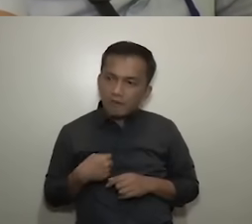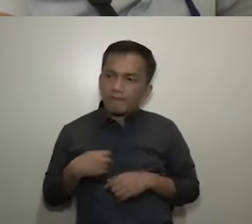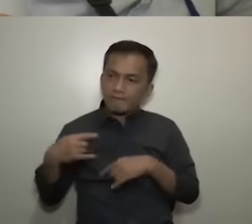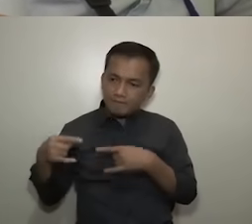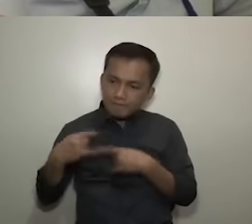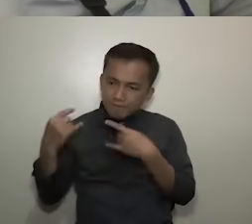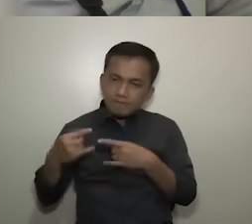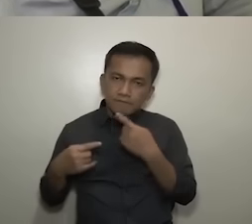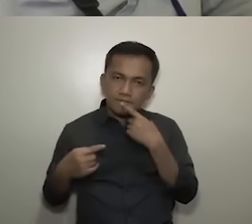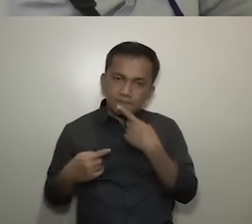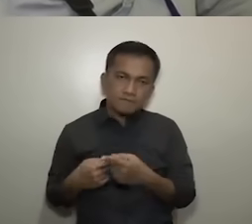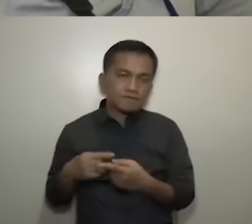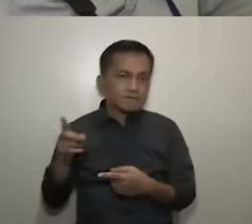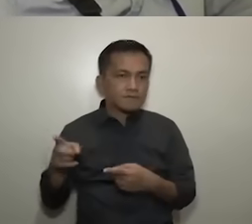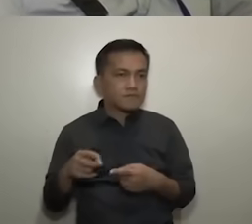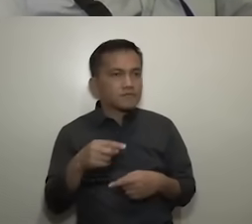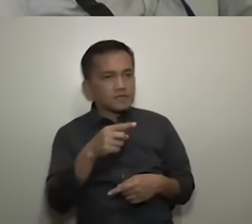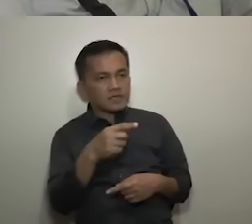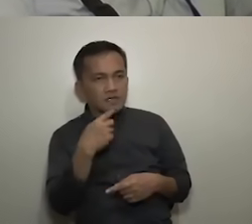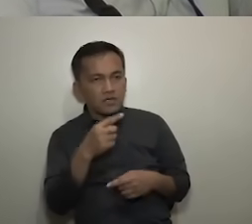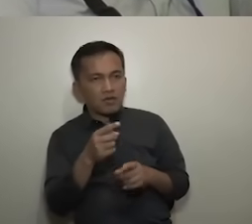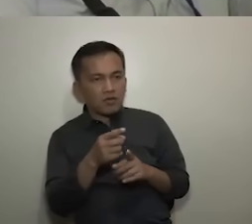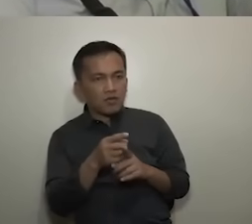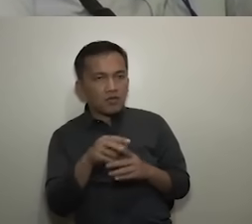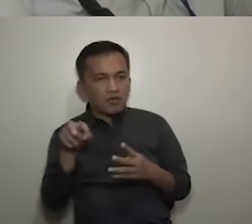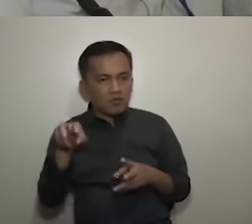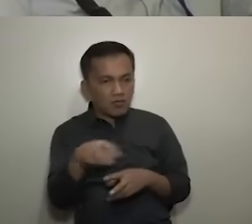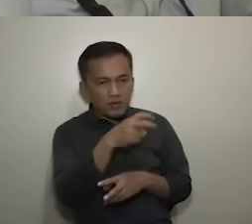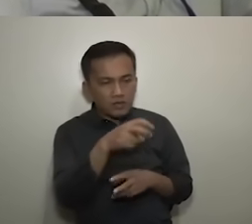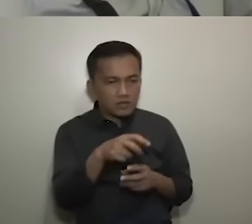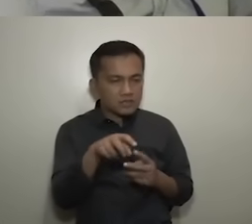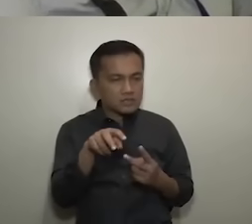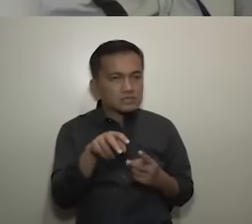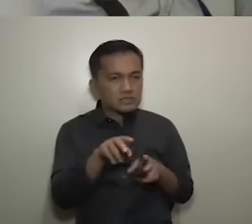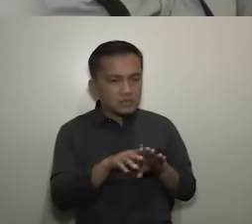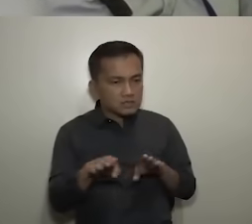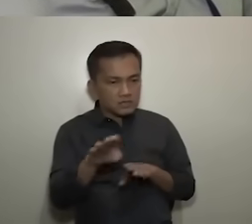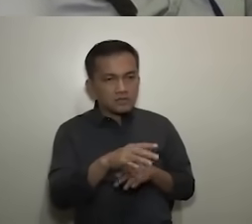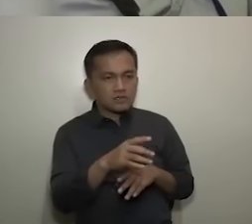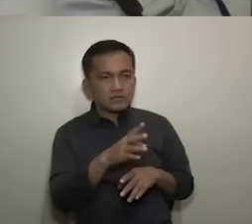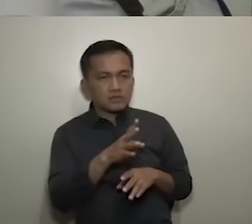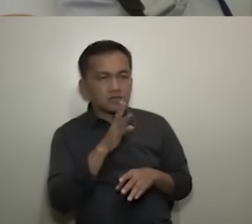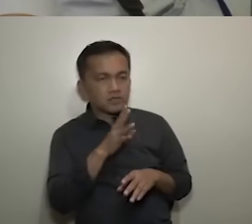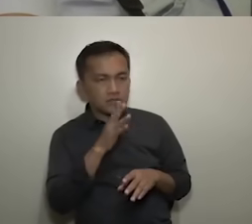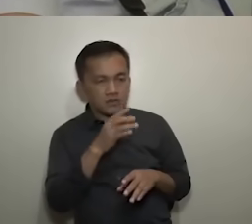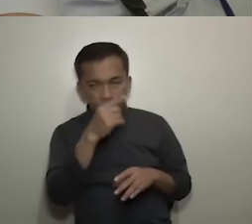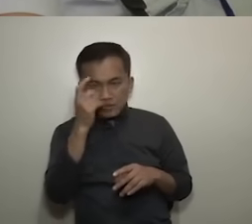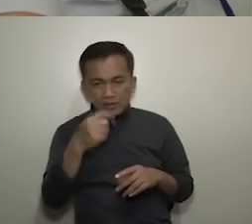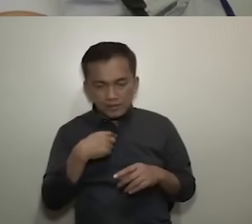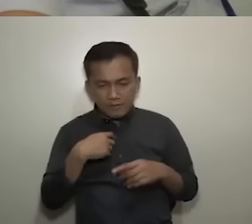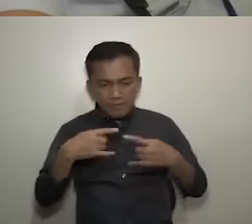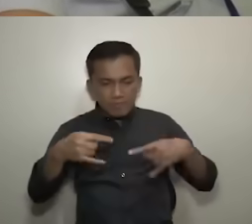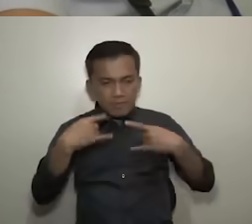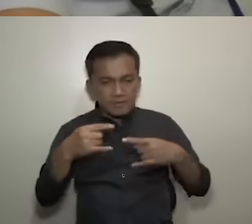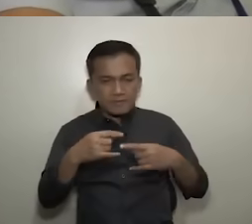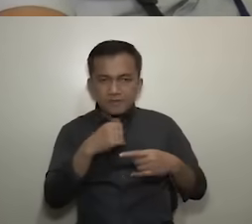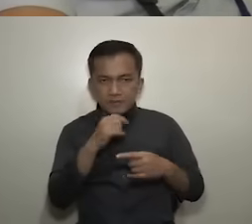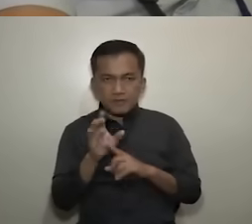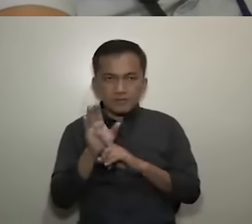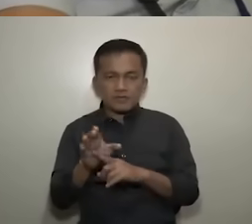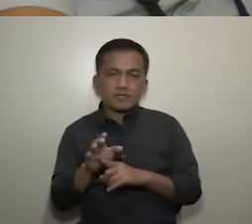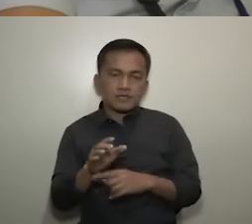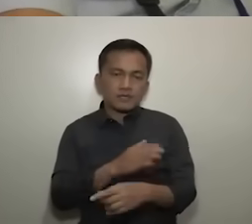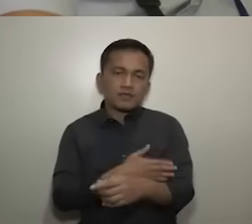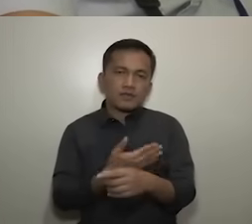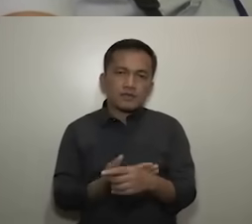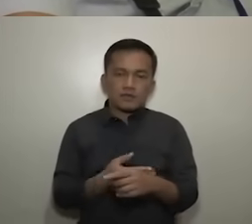niya. Odette, ikaw ang nagloko, kahit ano sabihin mo. Kaya ka lang nagsasalita ng ganyan, sinisiraan mo ako, para hindi mo ipakita sa akin si Amy. Hindi ako